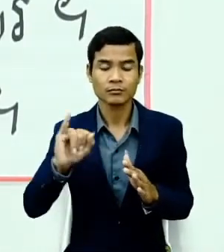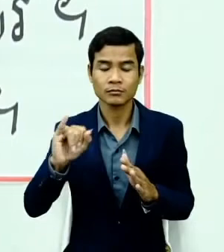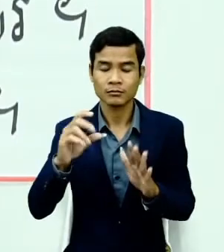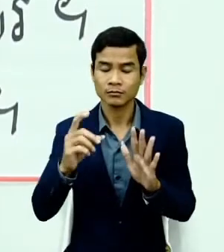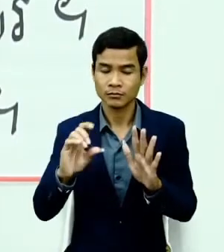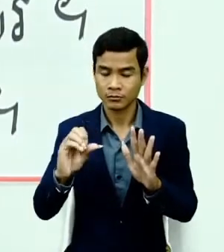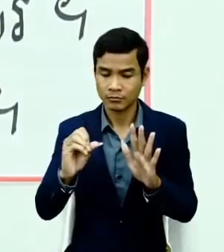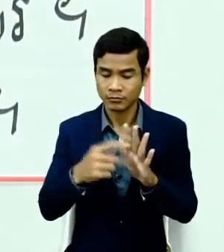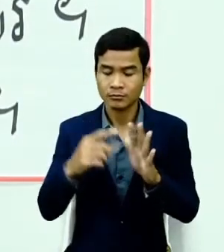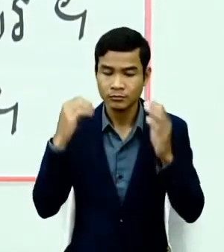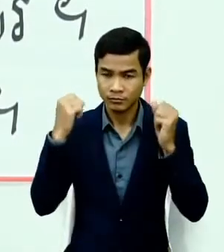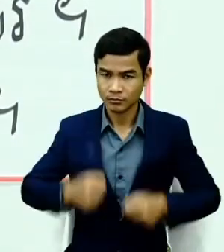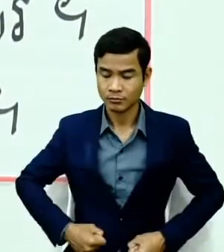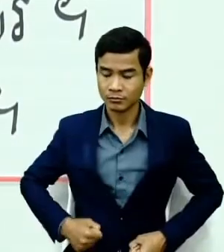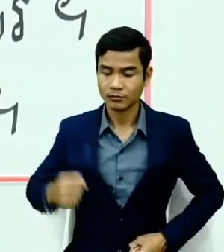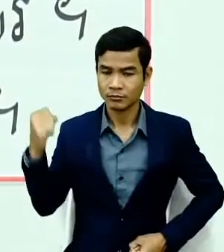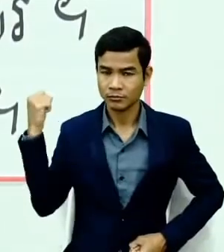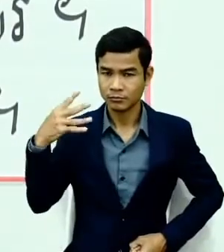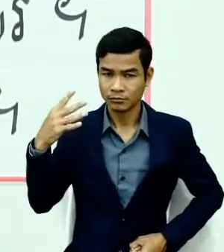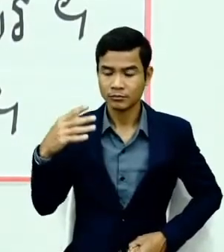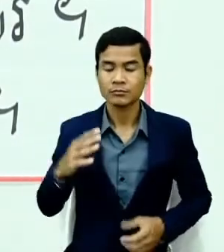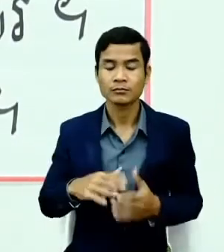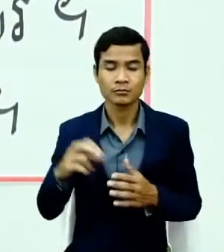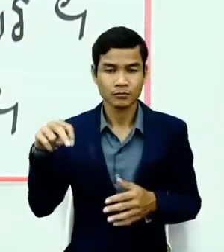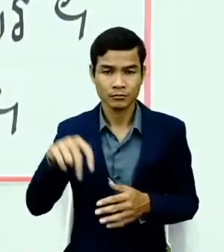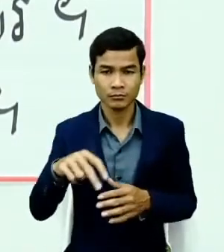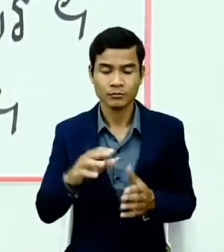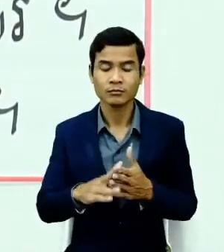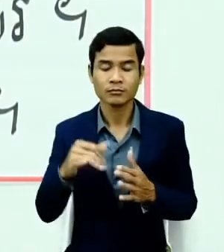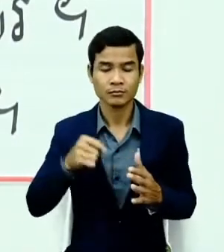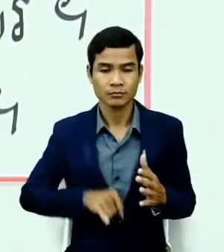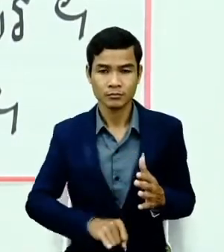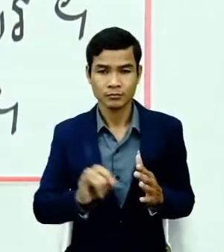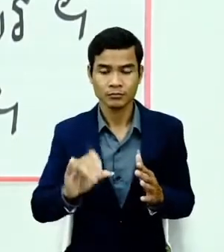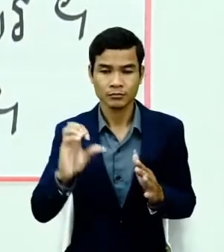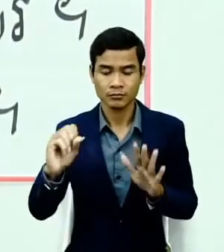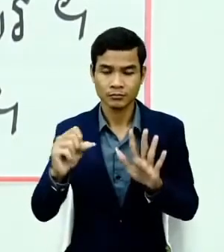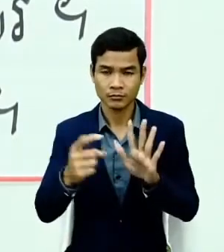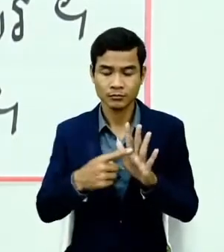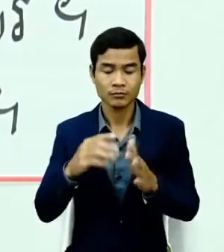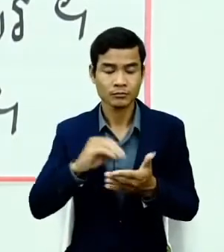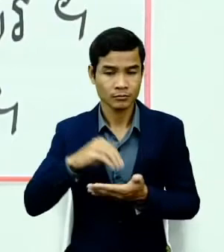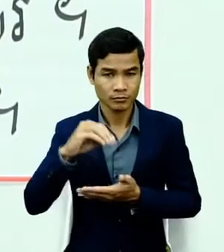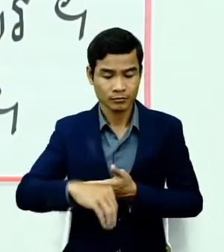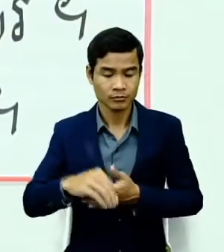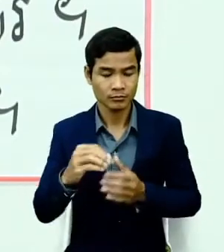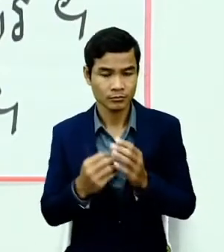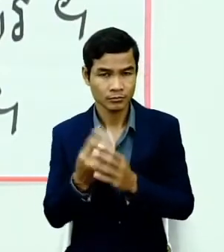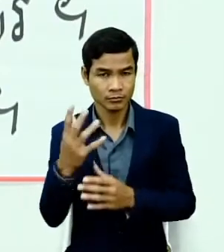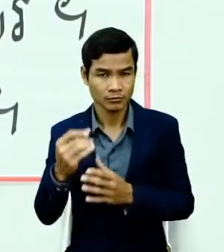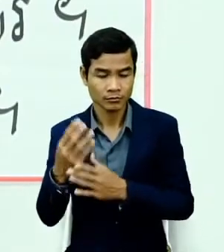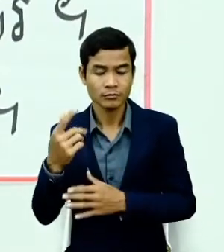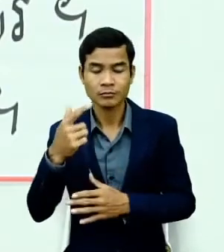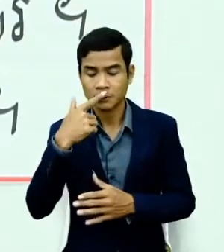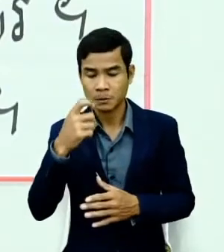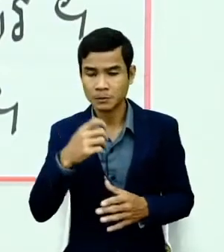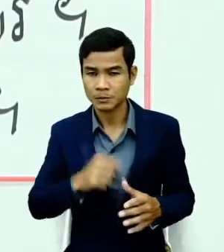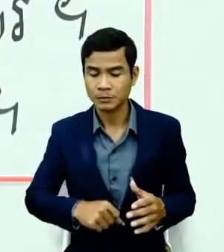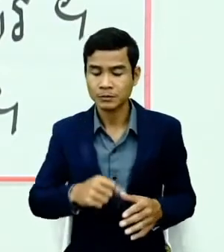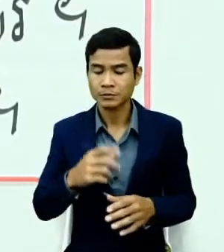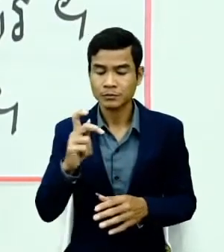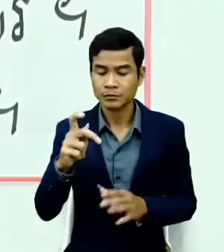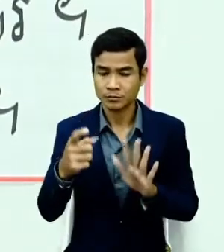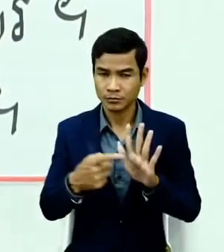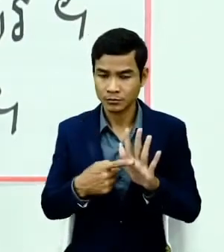ចុះដីចៅលឺដាំដំណាំតាគឺថាចៅ